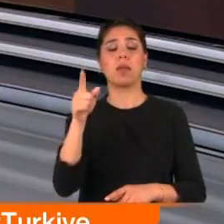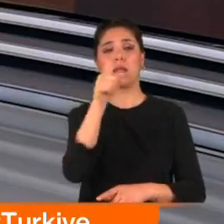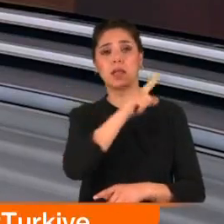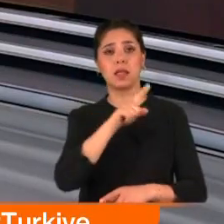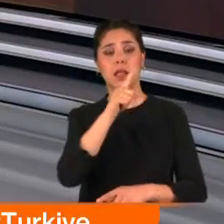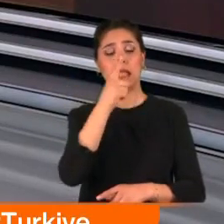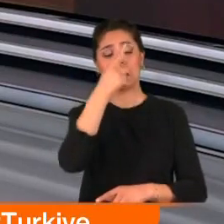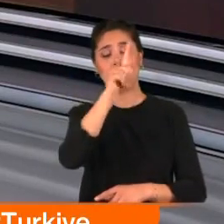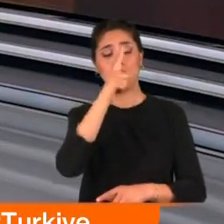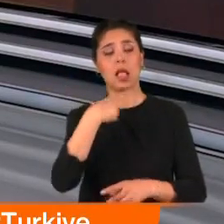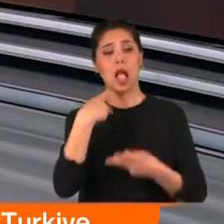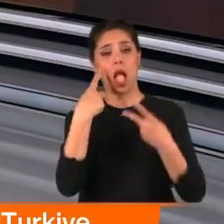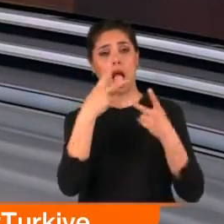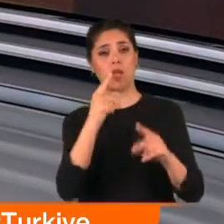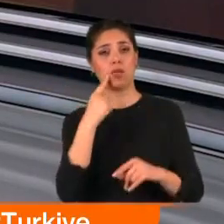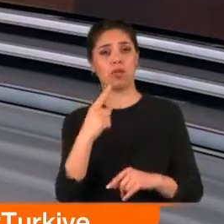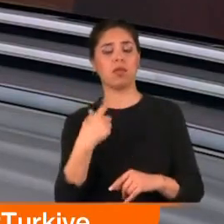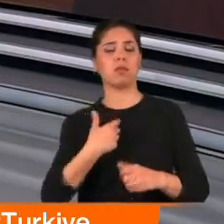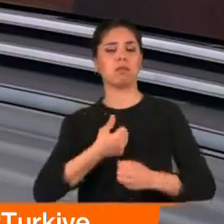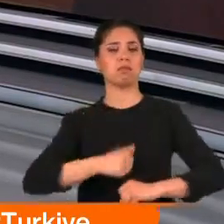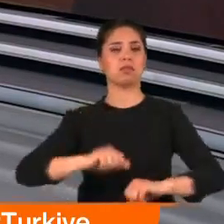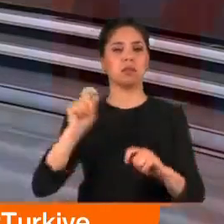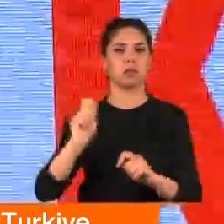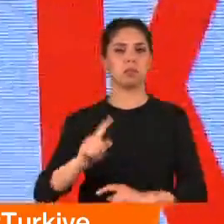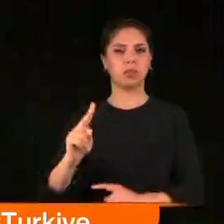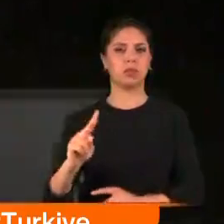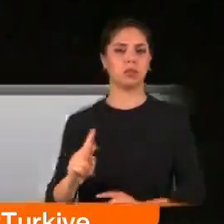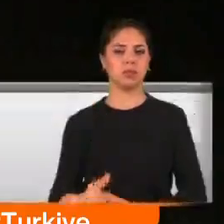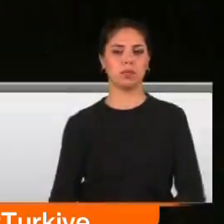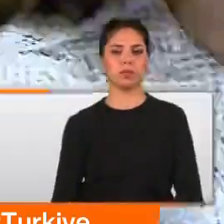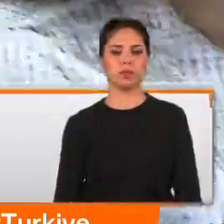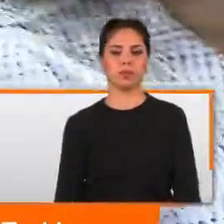tek düşürürüm diyerek rest çekti.